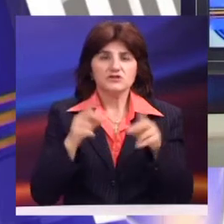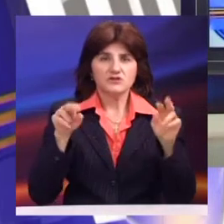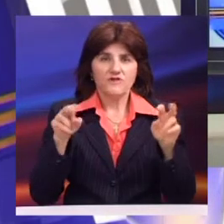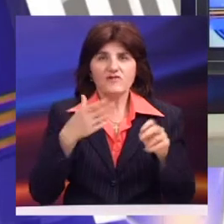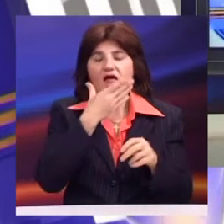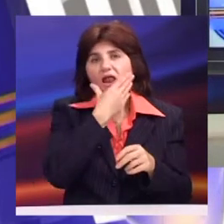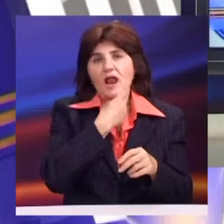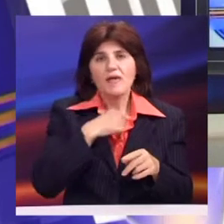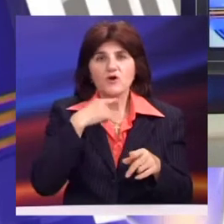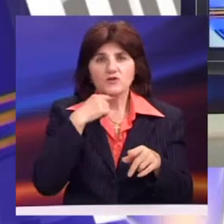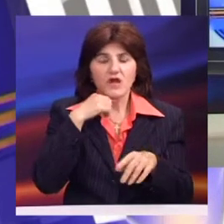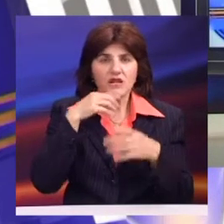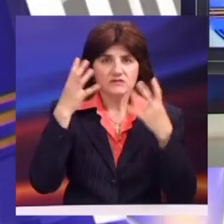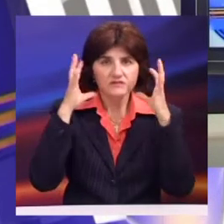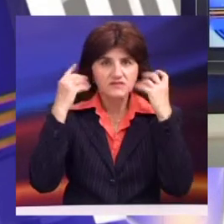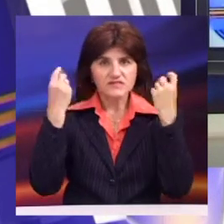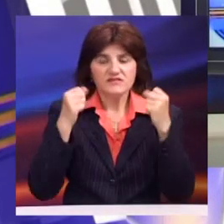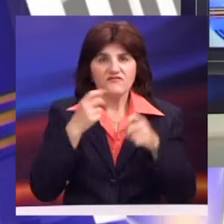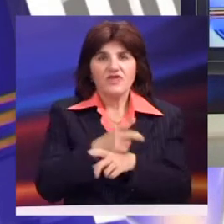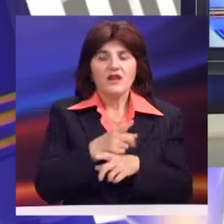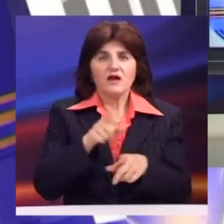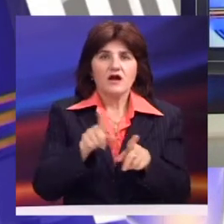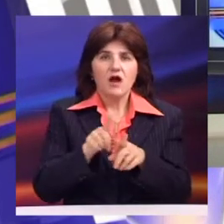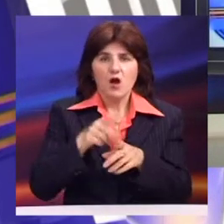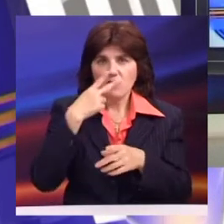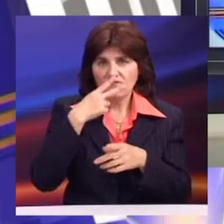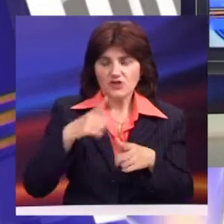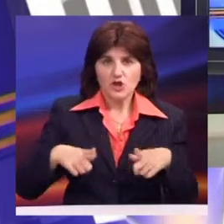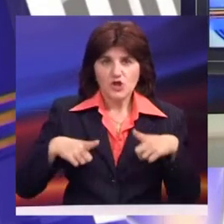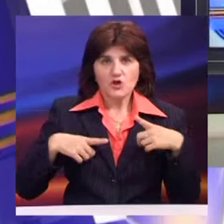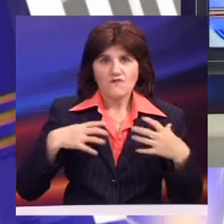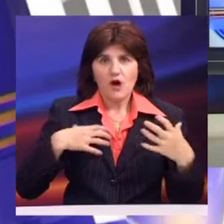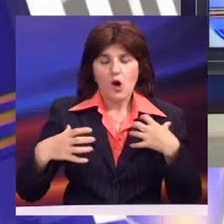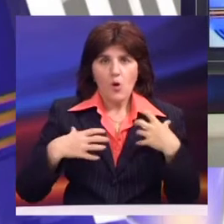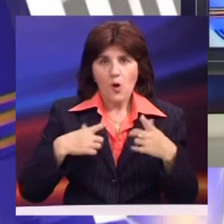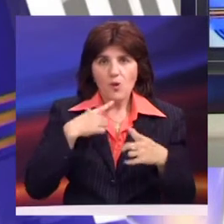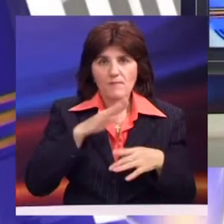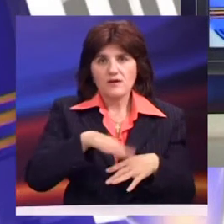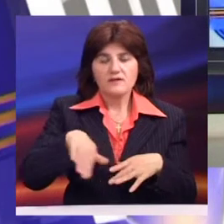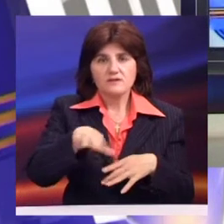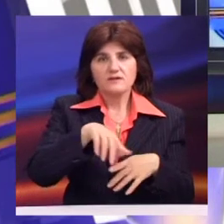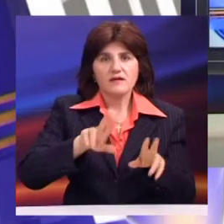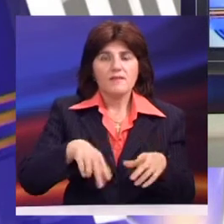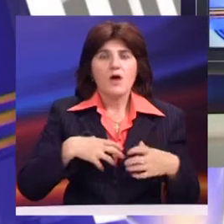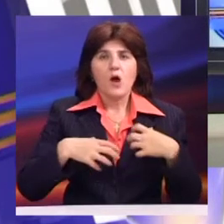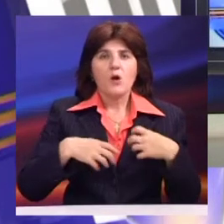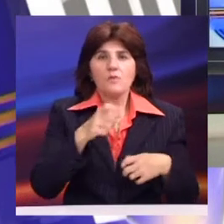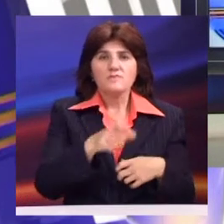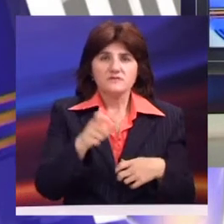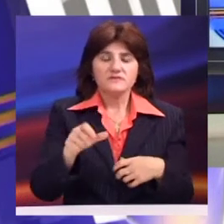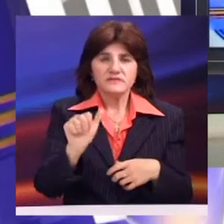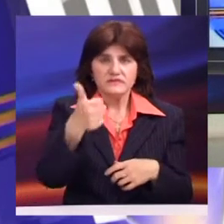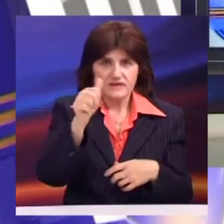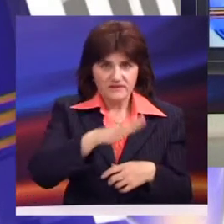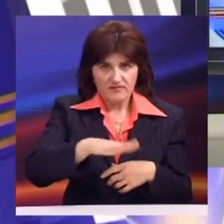i Zverčica. Predstava je kombinacija žive glume i senki, a u njoj je učestvovalo 11 dece. Komedija koja